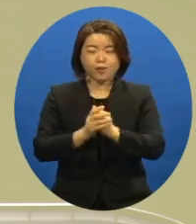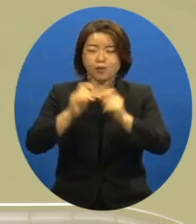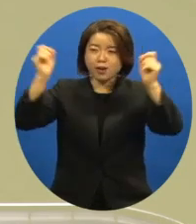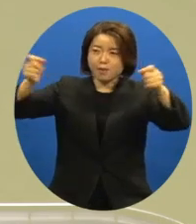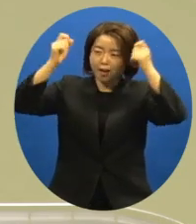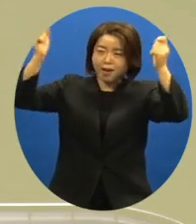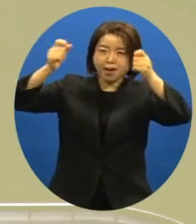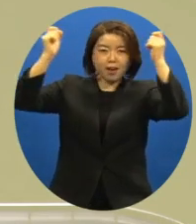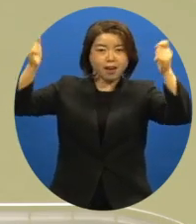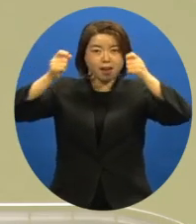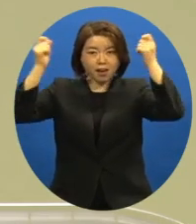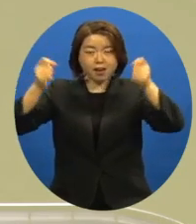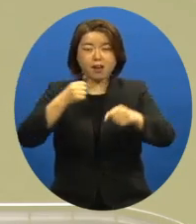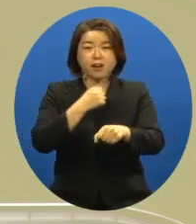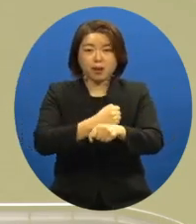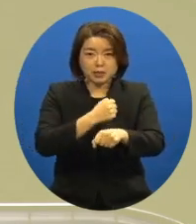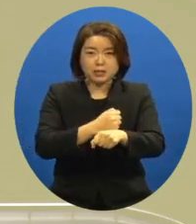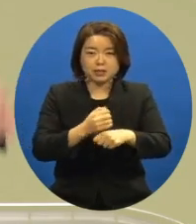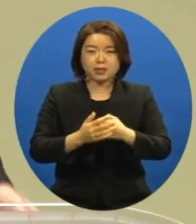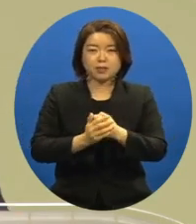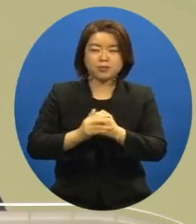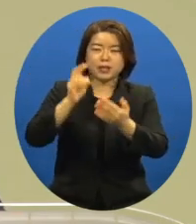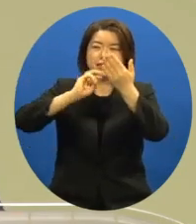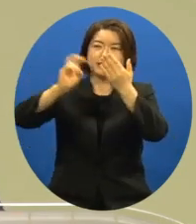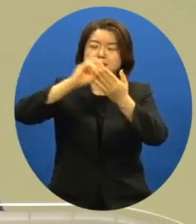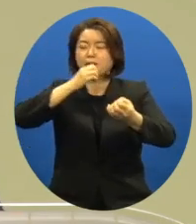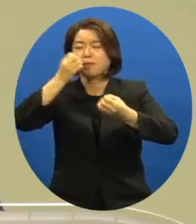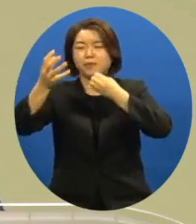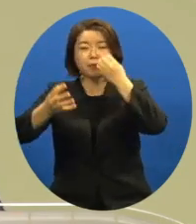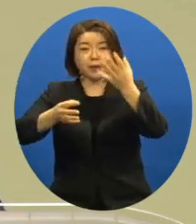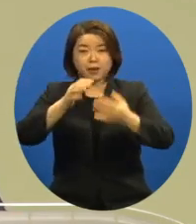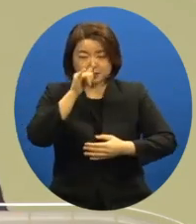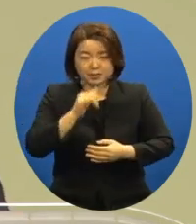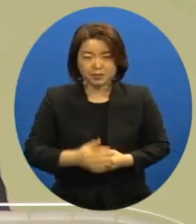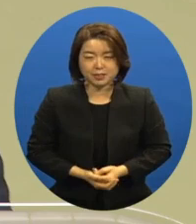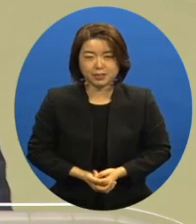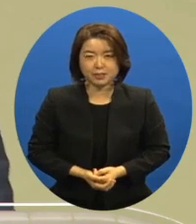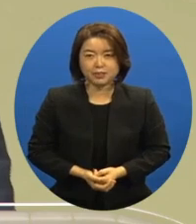가지를 흔들면서 찬송을 불렀습니다.